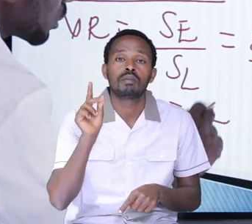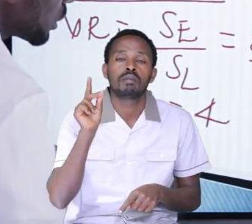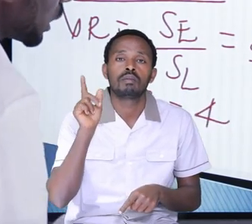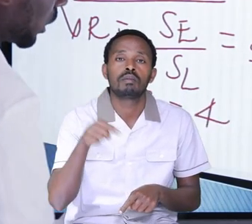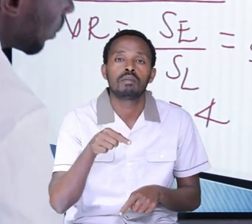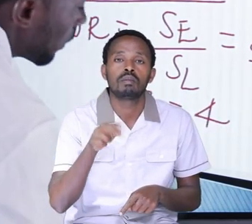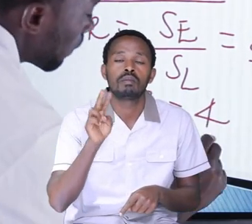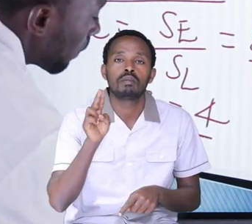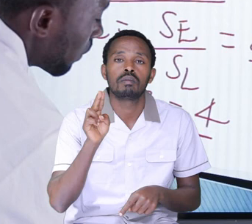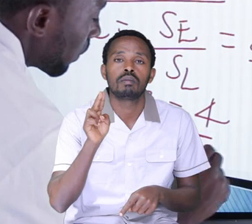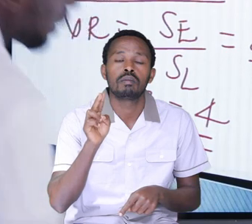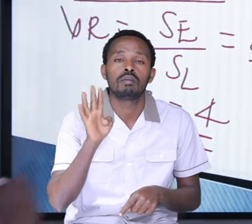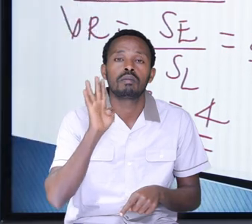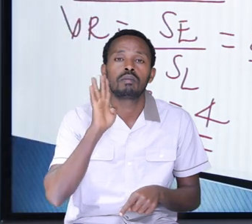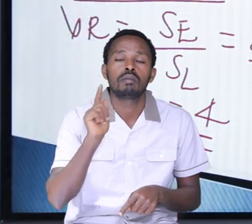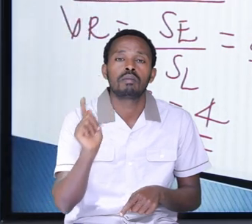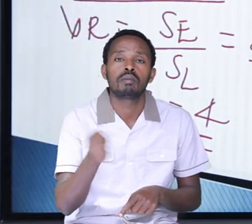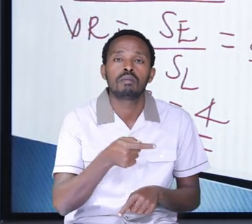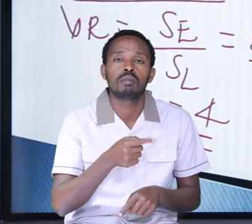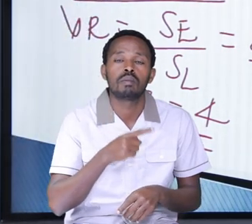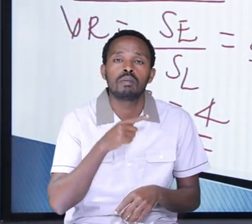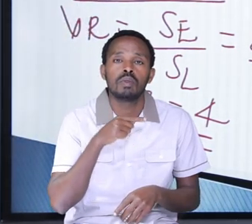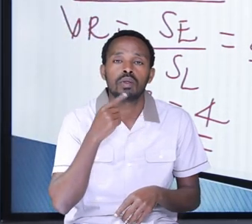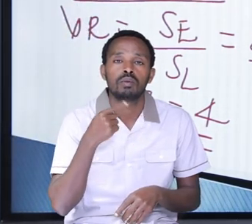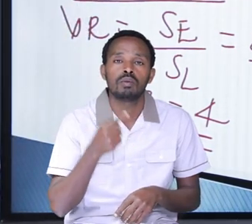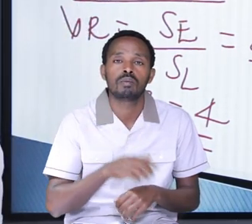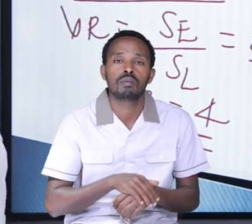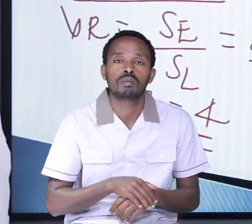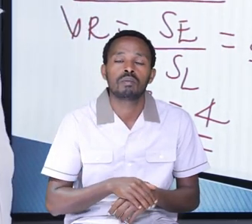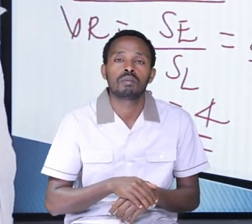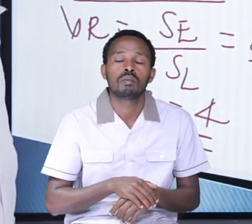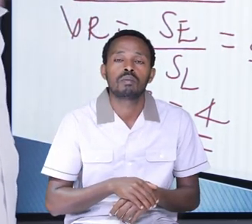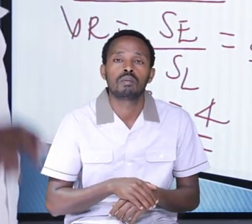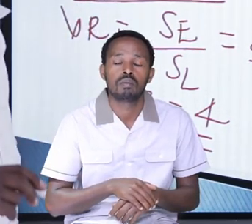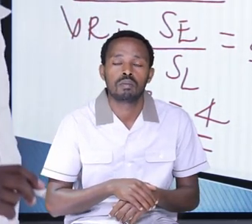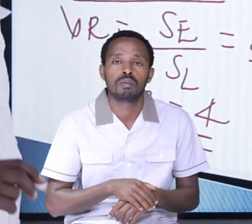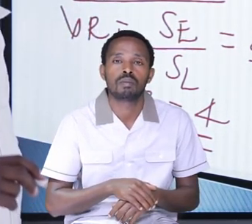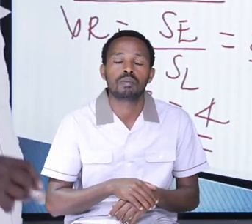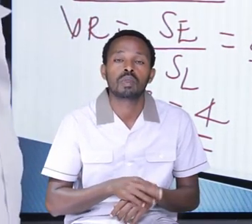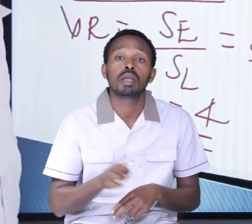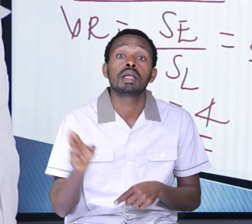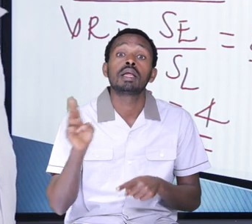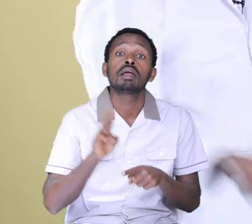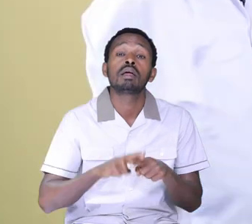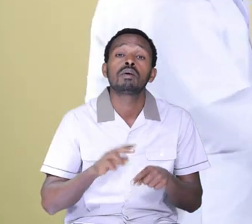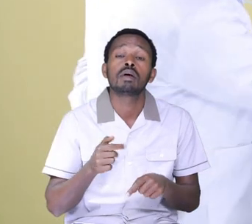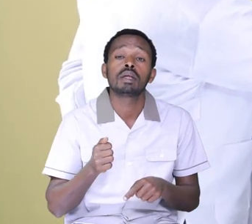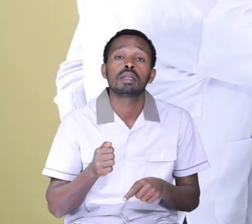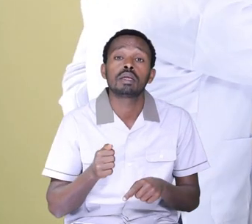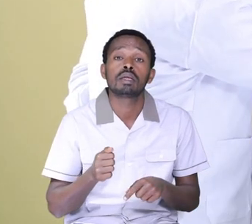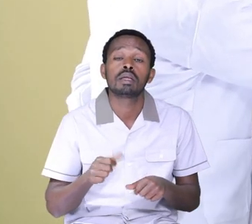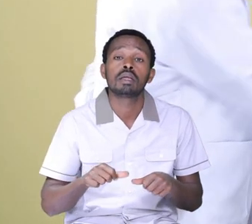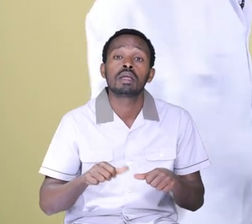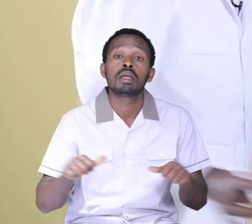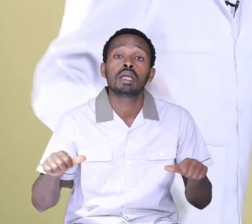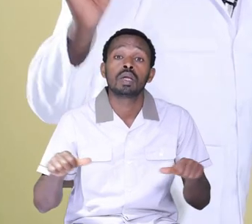8:4 taati jechuudha. Kana jechuun reeshoon ariitii yuunitii hin qabu jechuudha. Sababni isaa iddoo kanatti